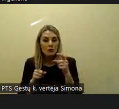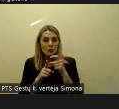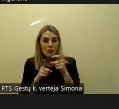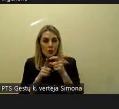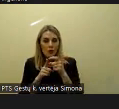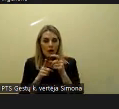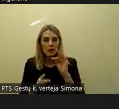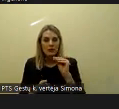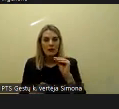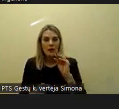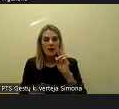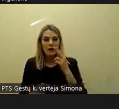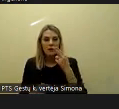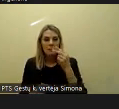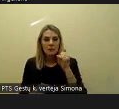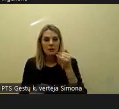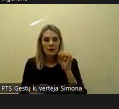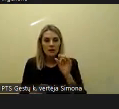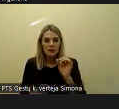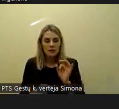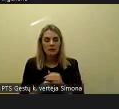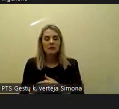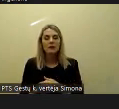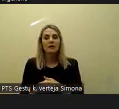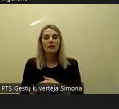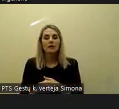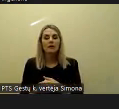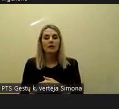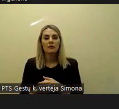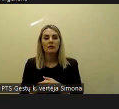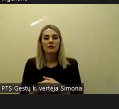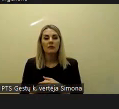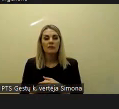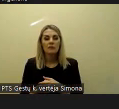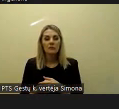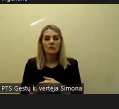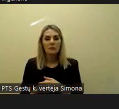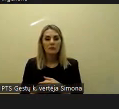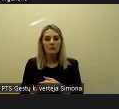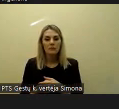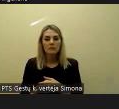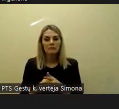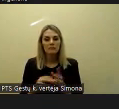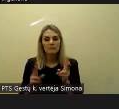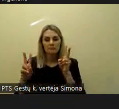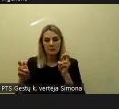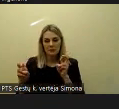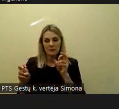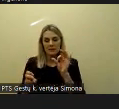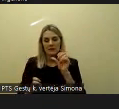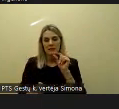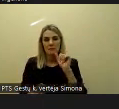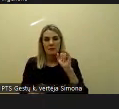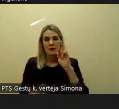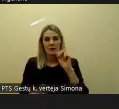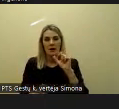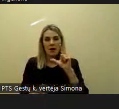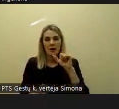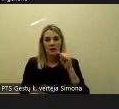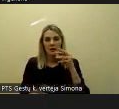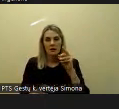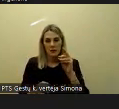naudojate žodį sequential curriculum. Ir kartais tai vadinama spiralinė programa, kad